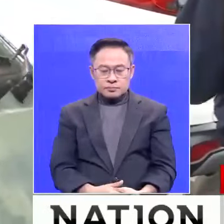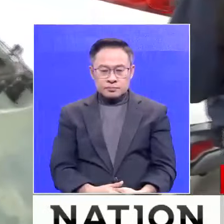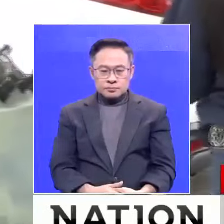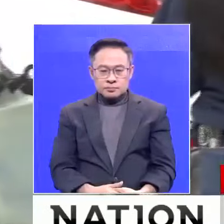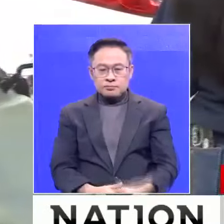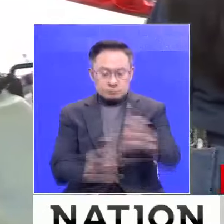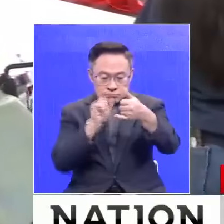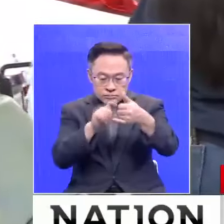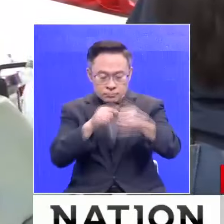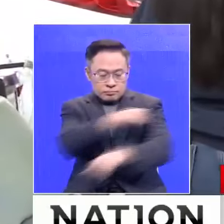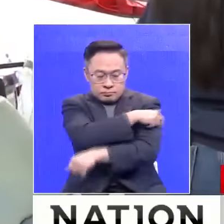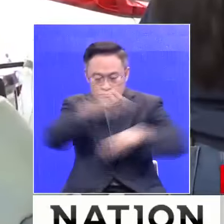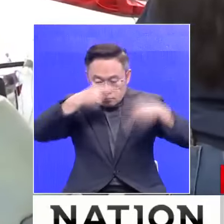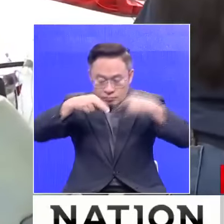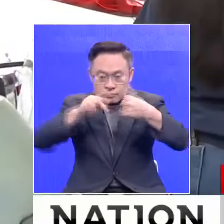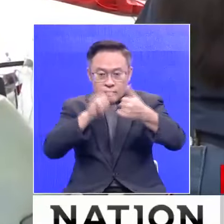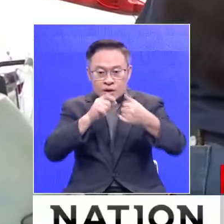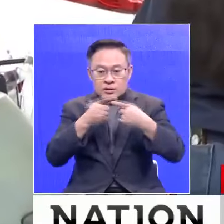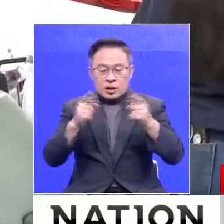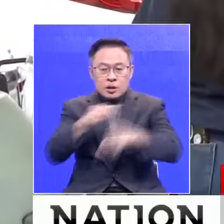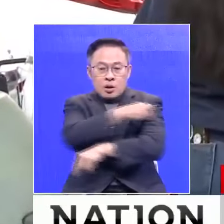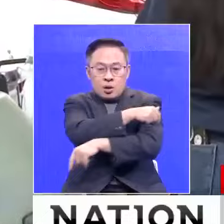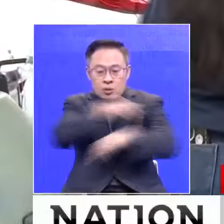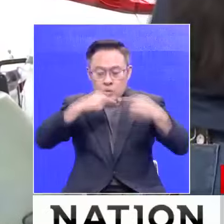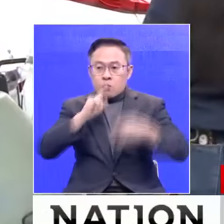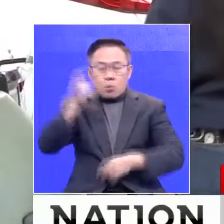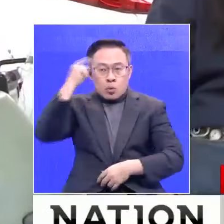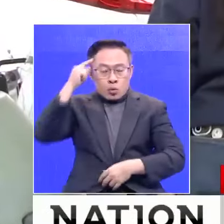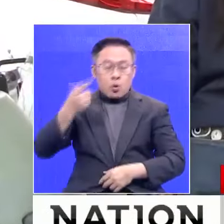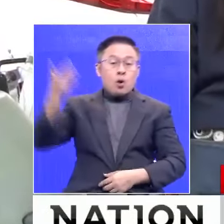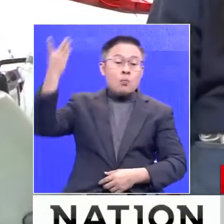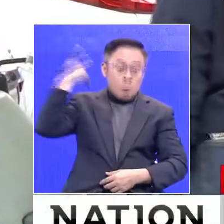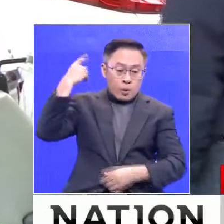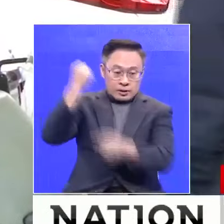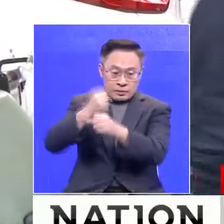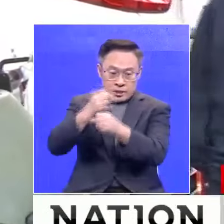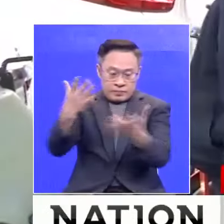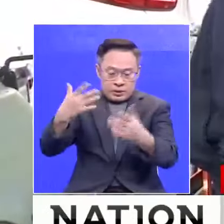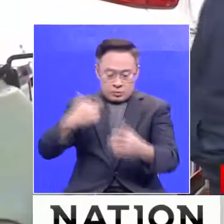มอไซค์แปลกๆมาจอดทำ ไมผมไม่ทราบ ไม่รู้เลยครับเมื่อวาน